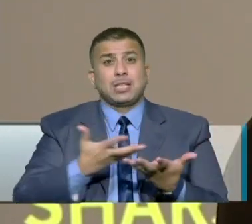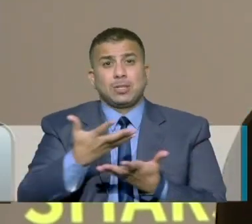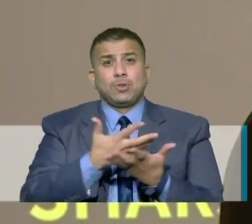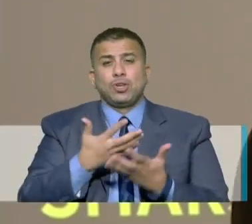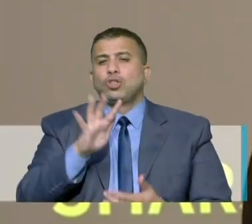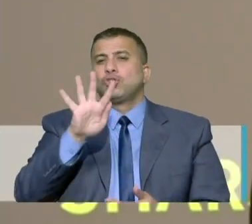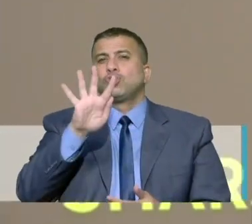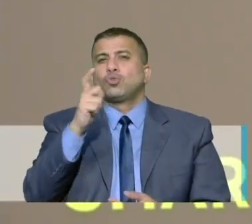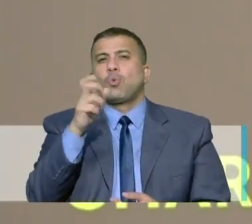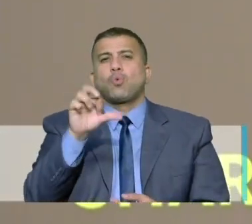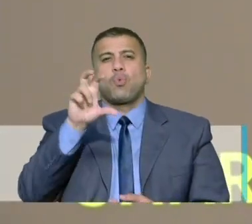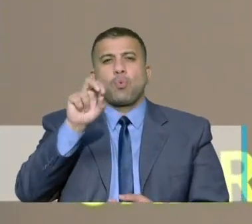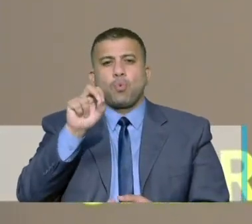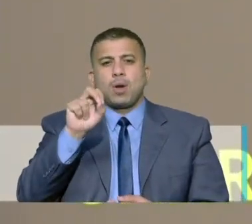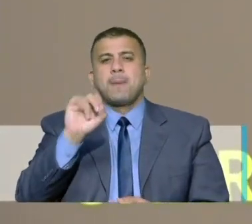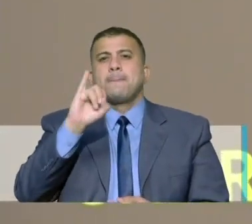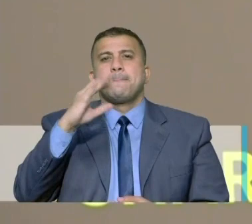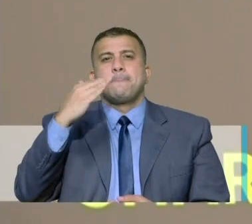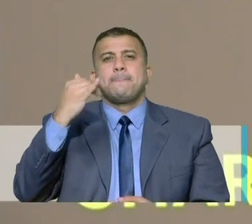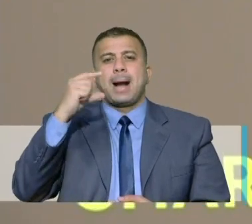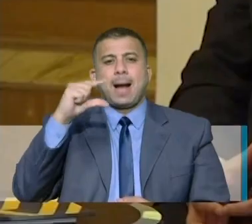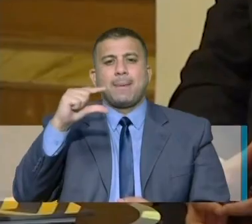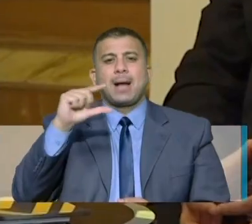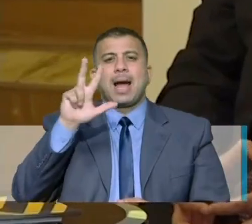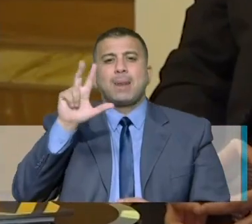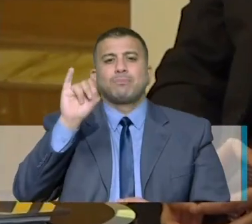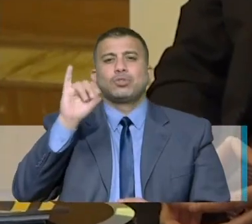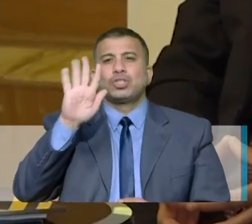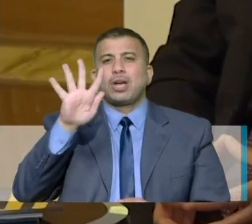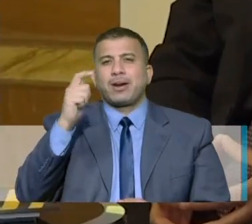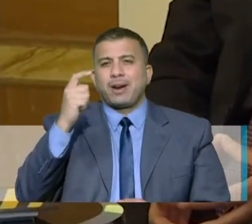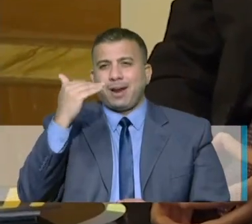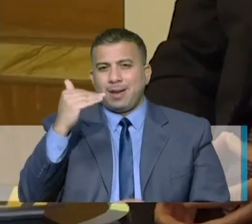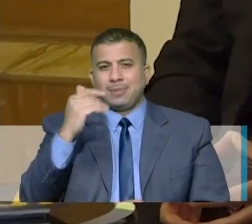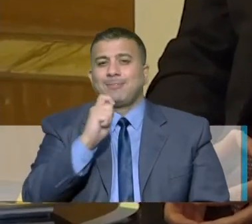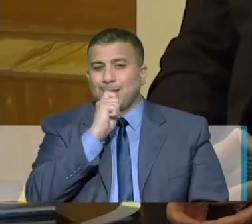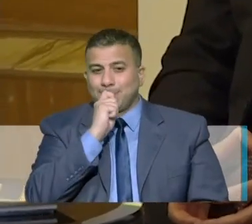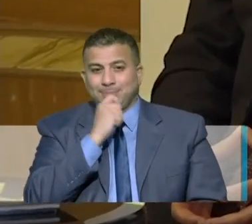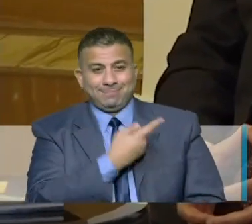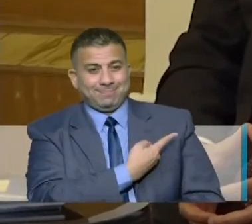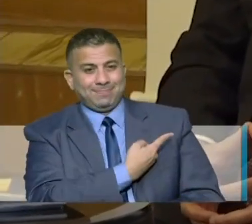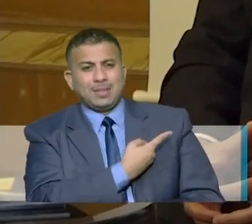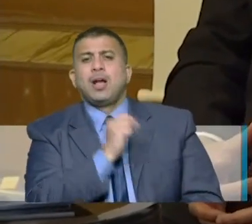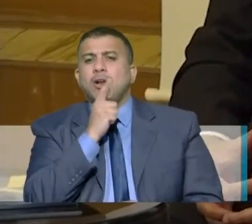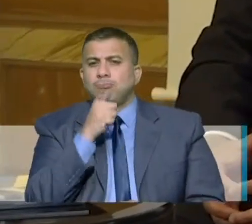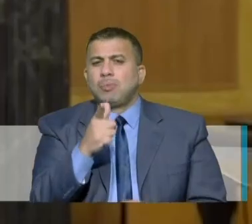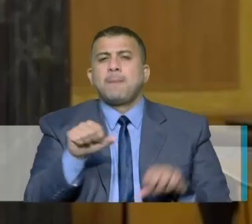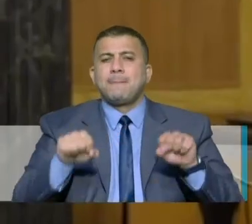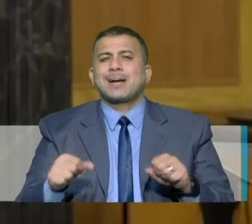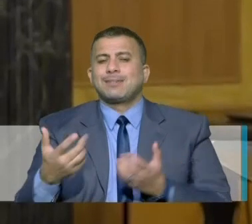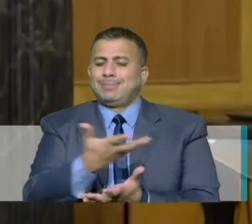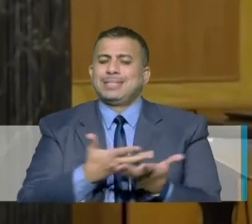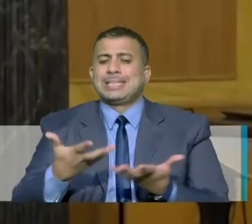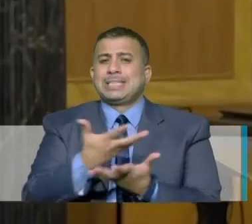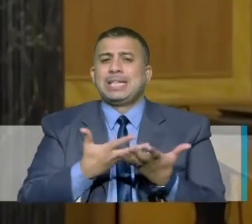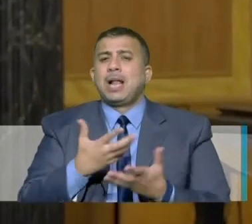والتطوير شروق، والسيد محمد المشرخ المدير التنفيذي لمكتب الشارقة للاستثمار